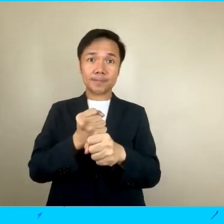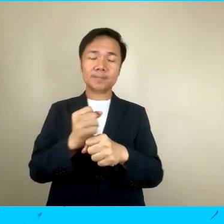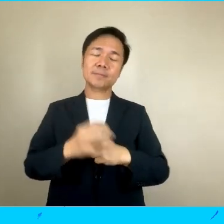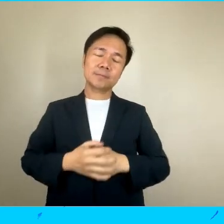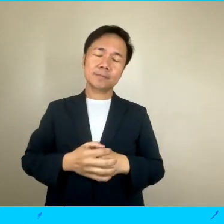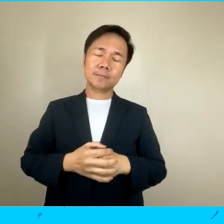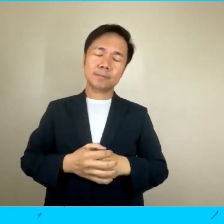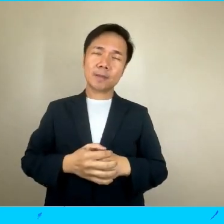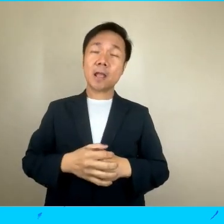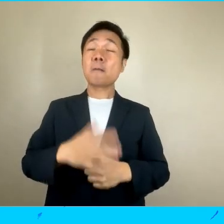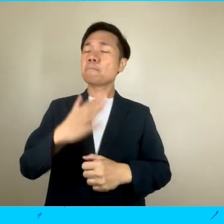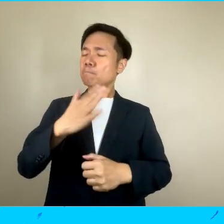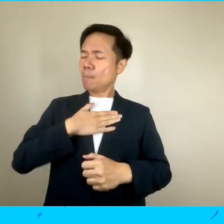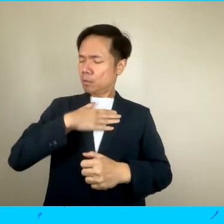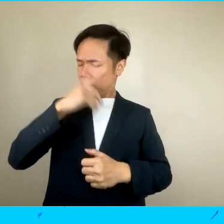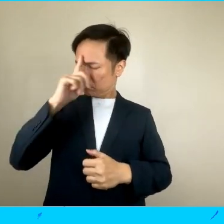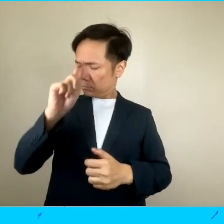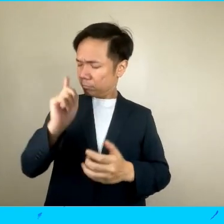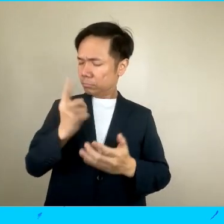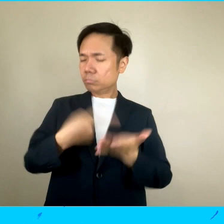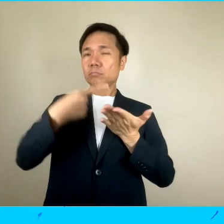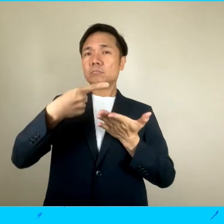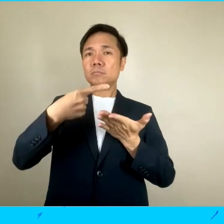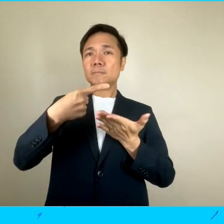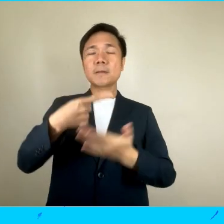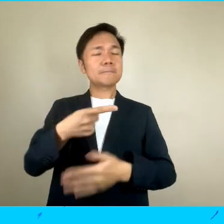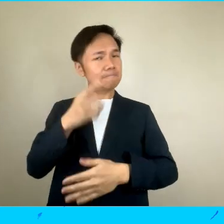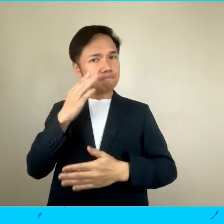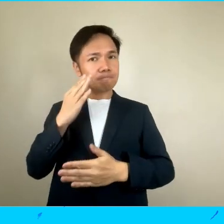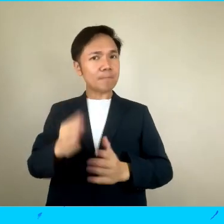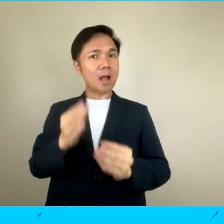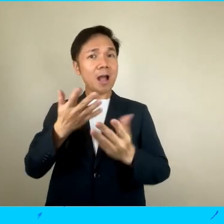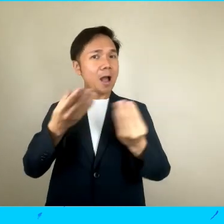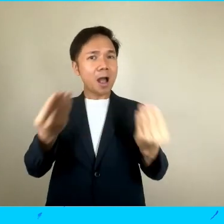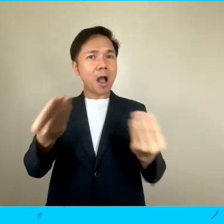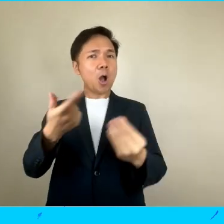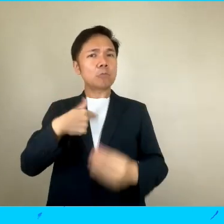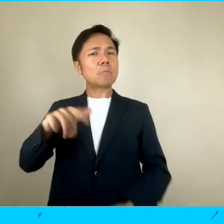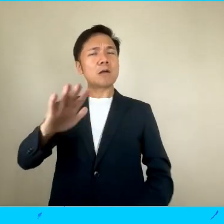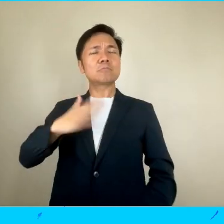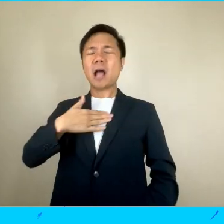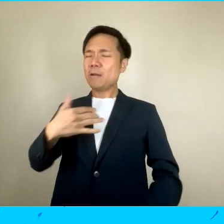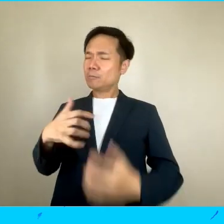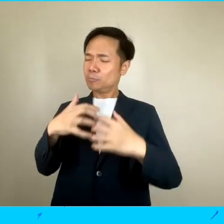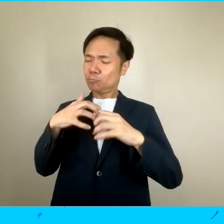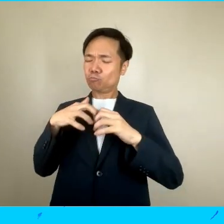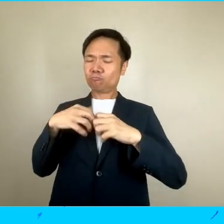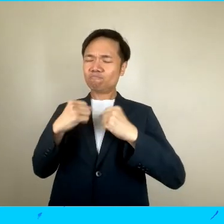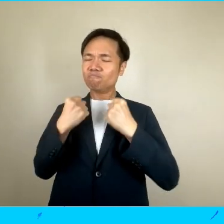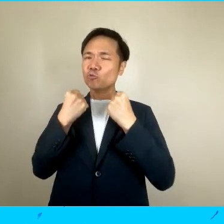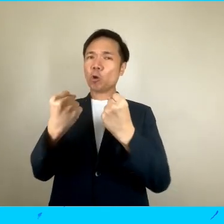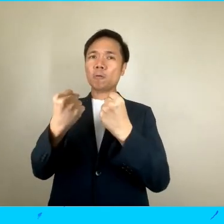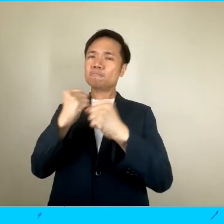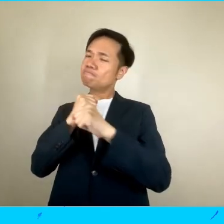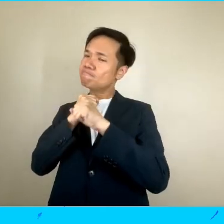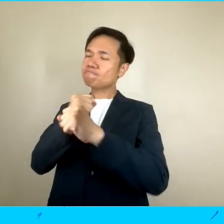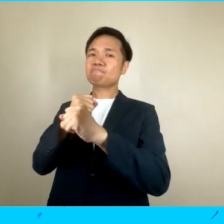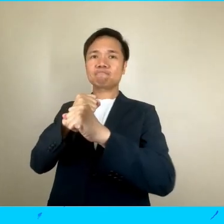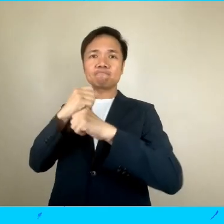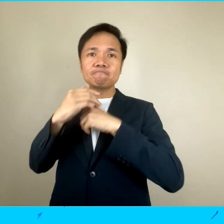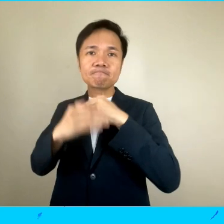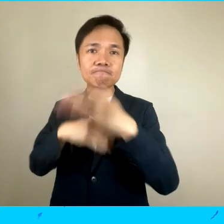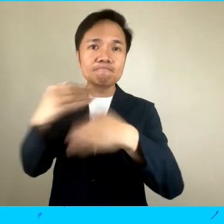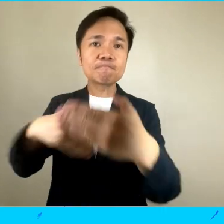la famille. Donc, en résumé, en bref, je dirais que l'agence a un rôle important dans le développement